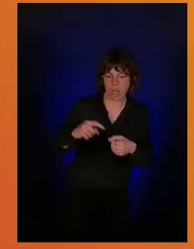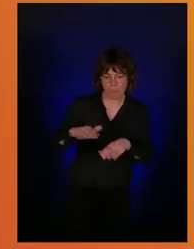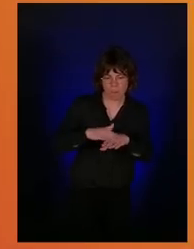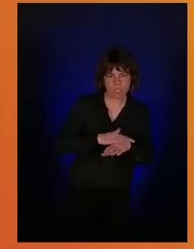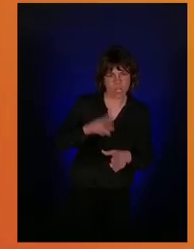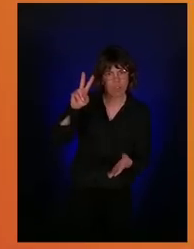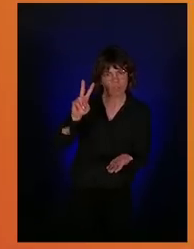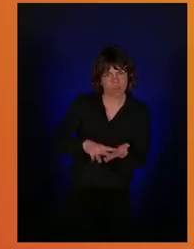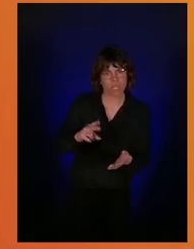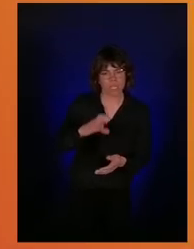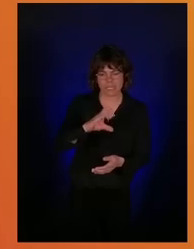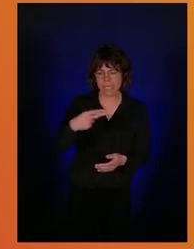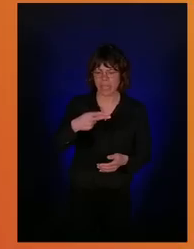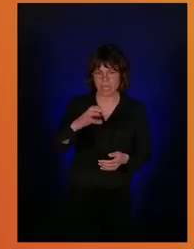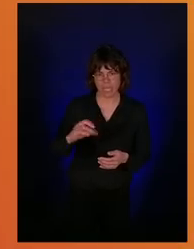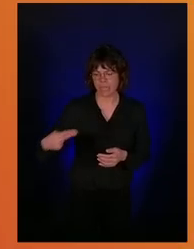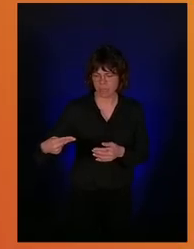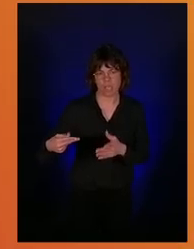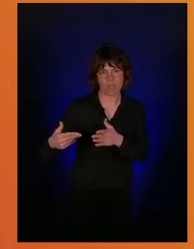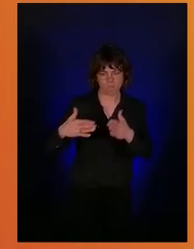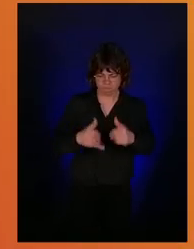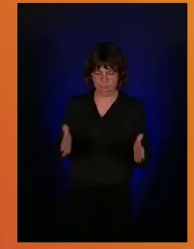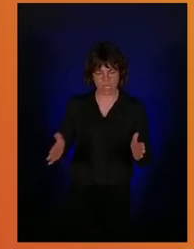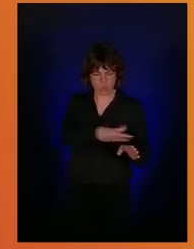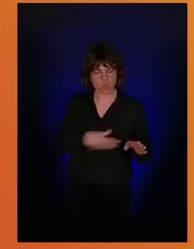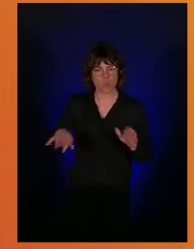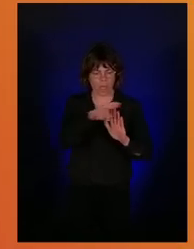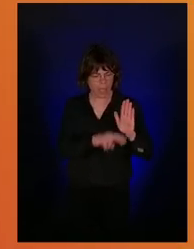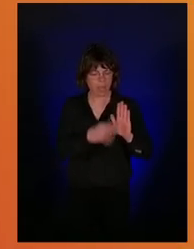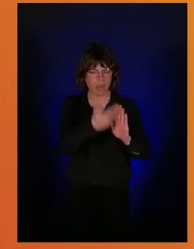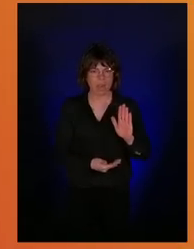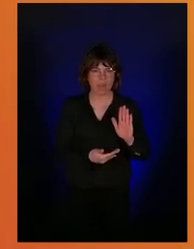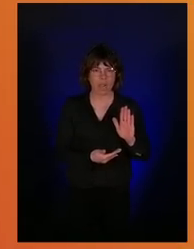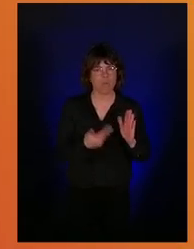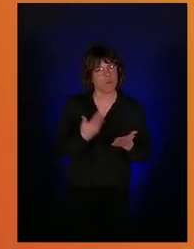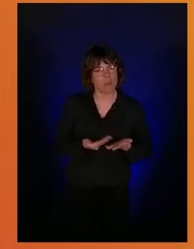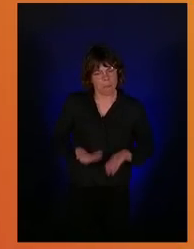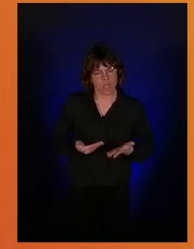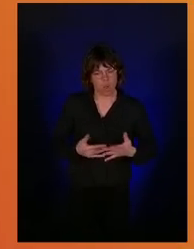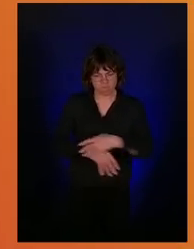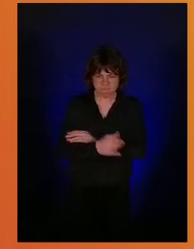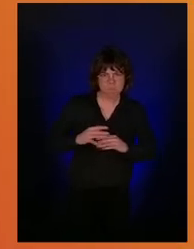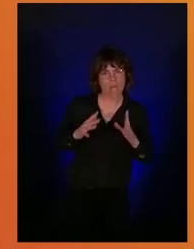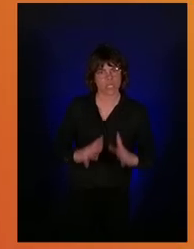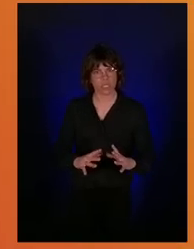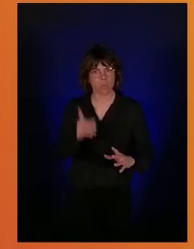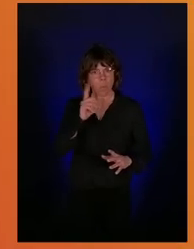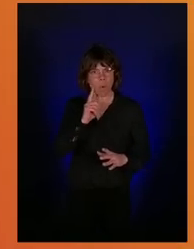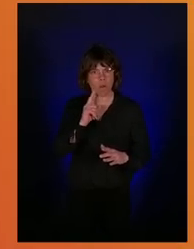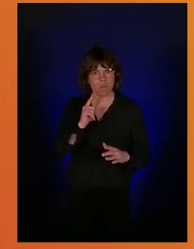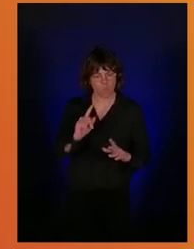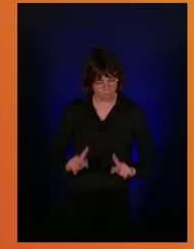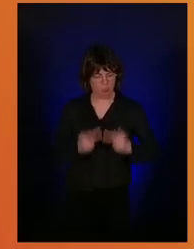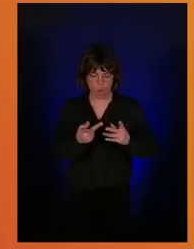en CCN très largement un cadre commun qui nous permet justement maintenant d'agir pour être en adéquation avec